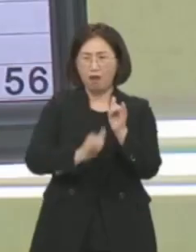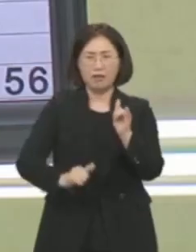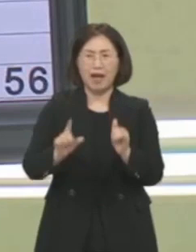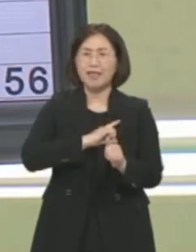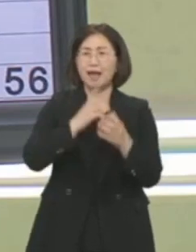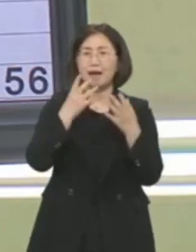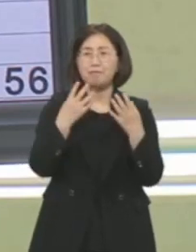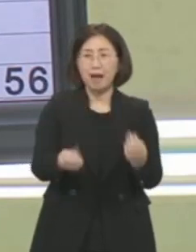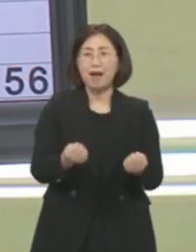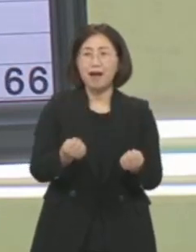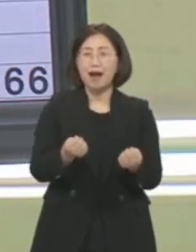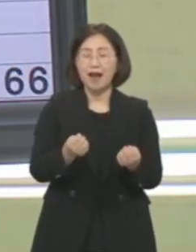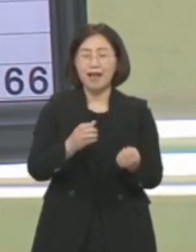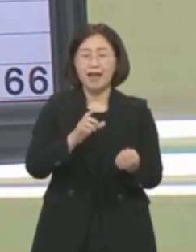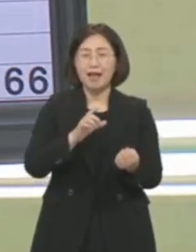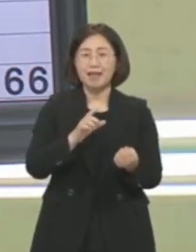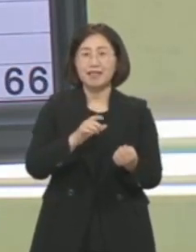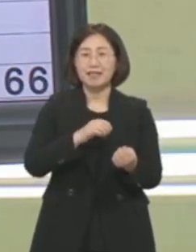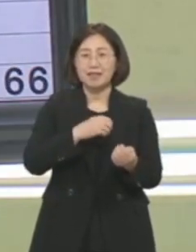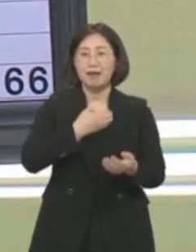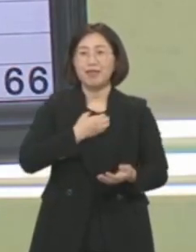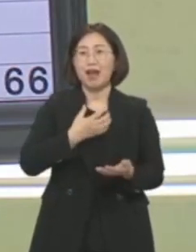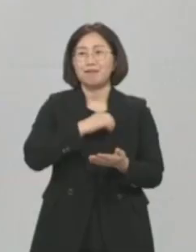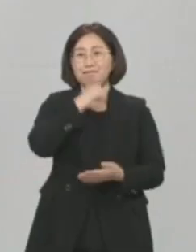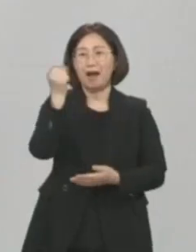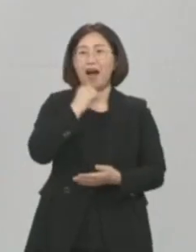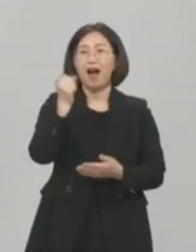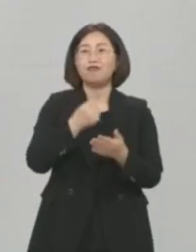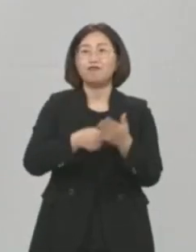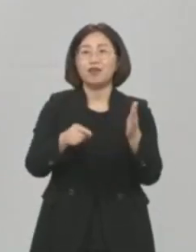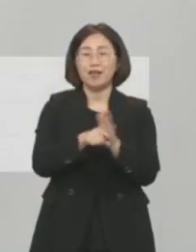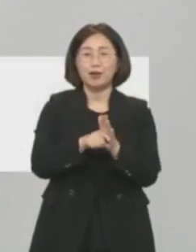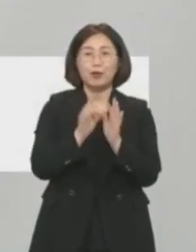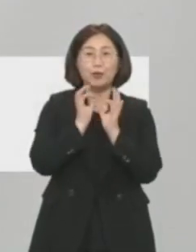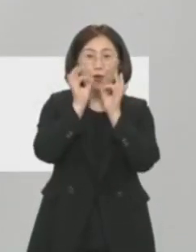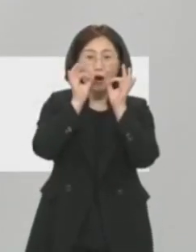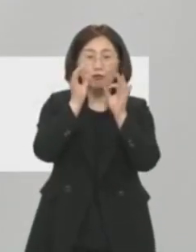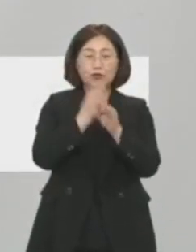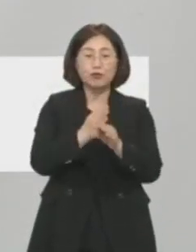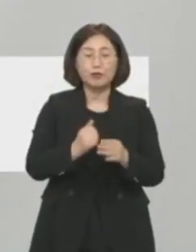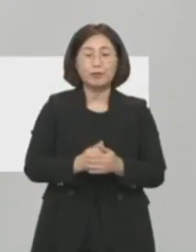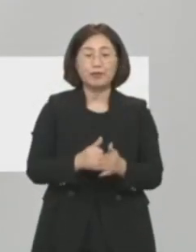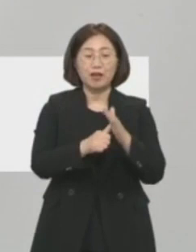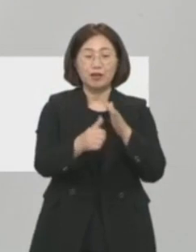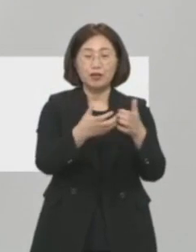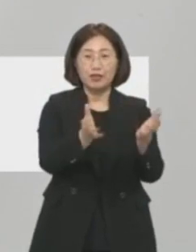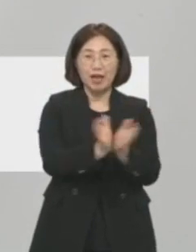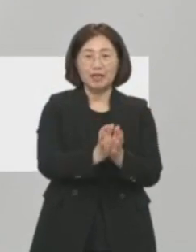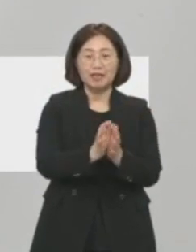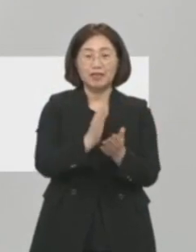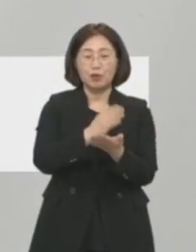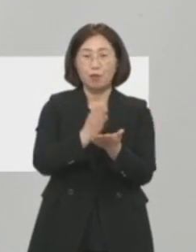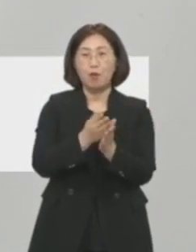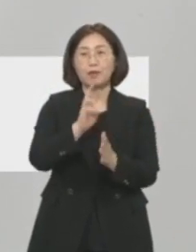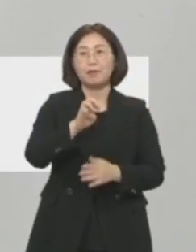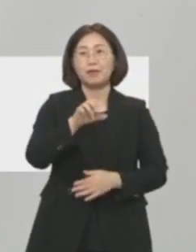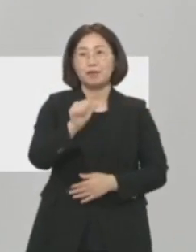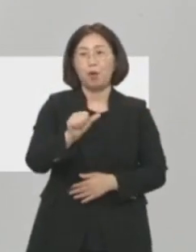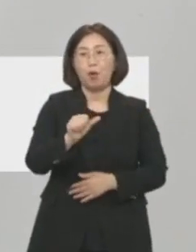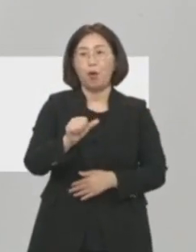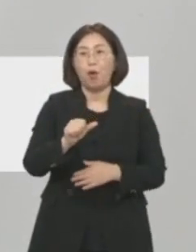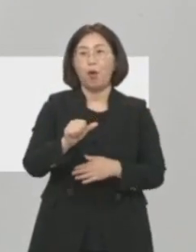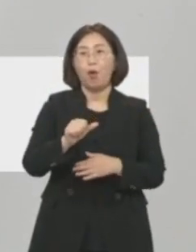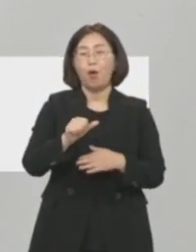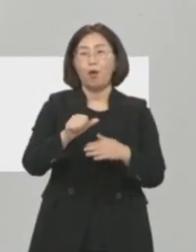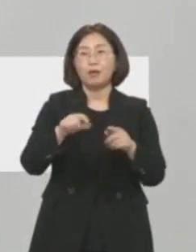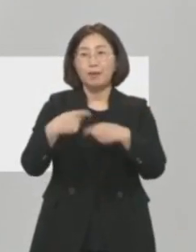성적 달성을 위해 투혼을 불사르고 있습니다. 세종시 선수단은 35개 종목에 총